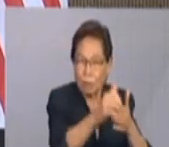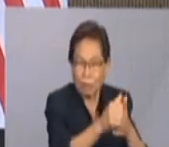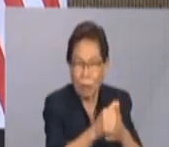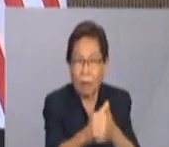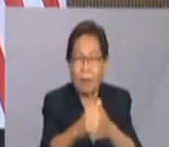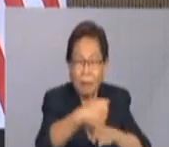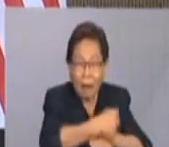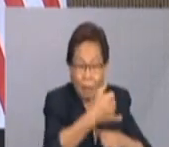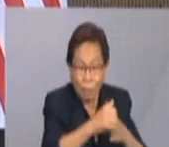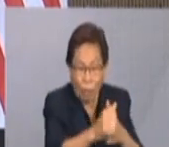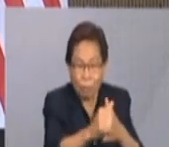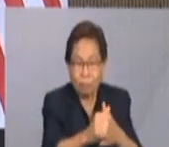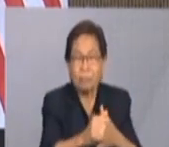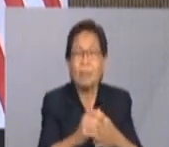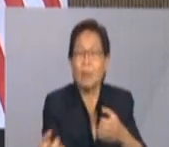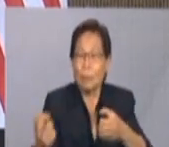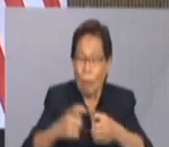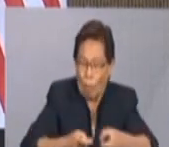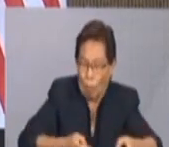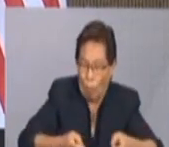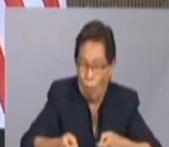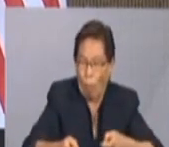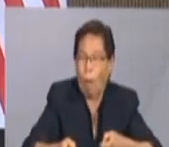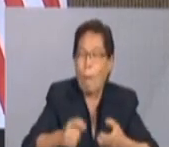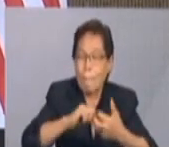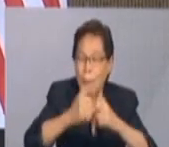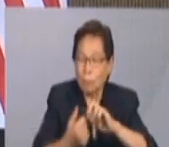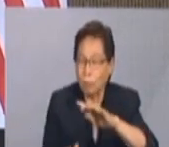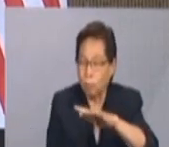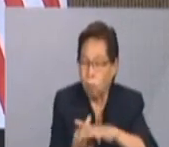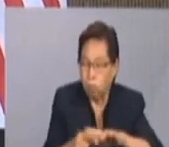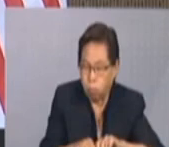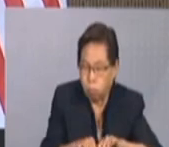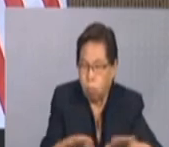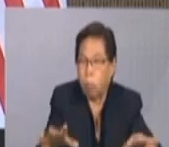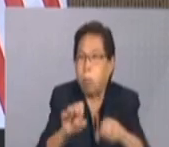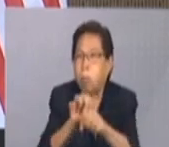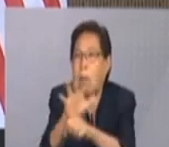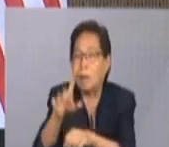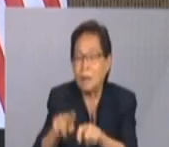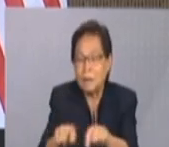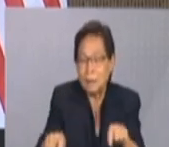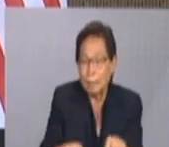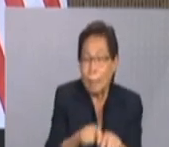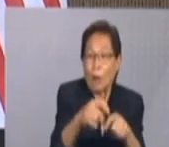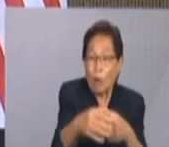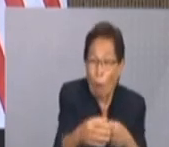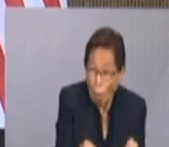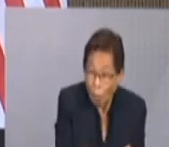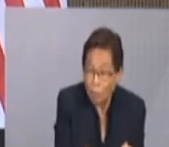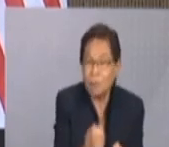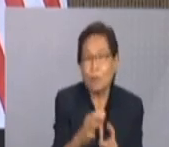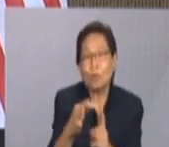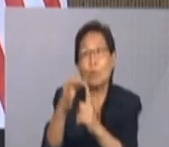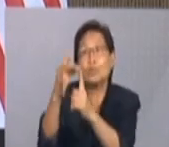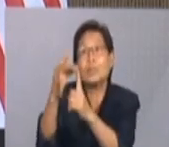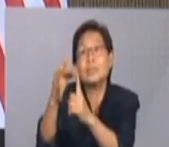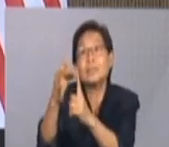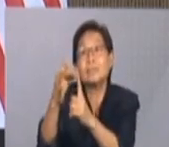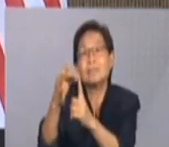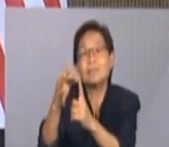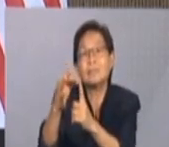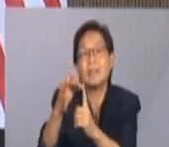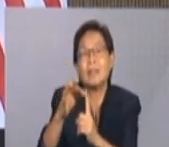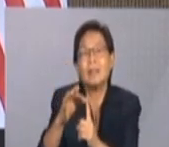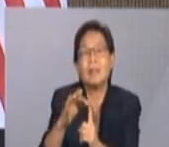panduan mengirim pengendalian isu berhubung penjualan komitmen plus di tempat kerja khususnya yang membabitkan